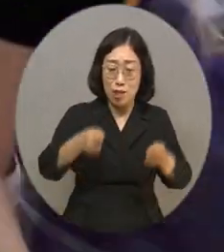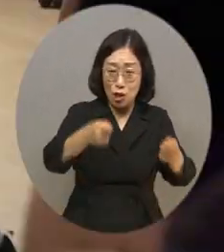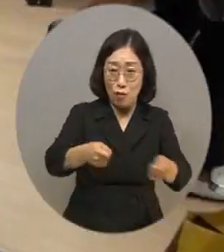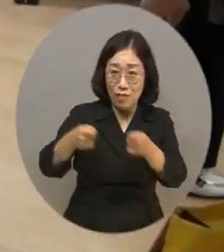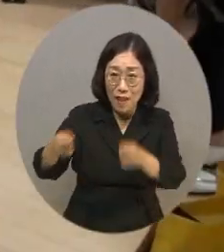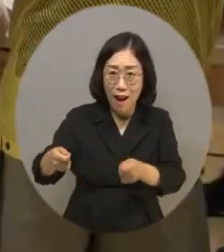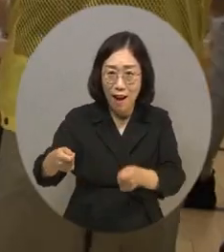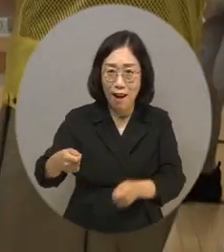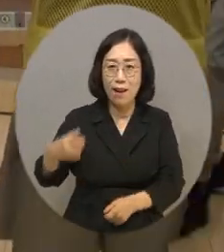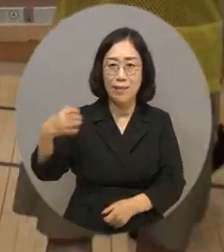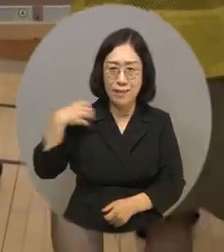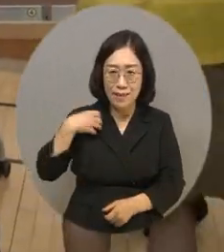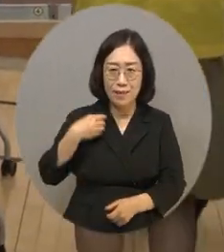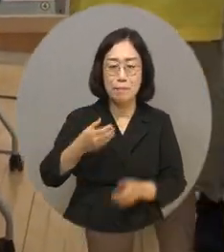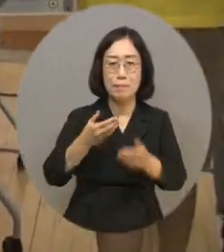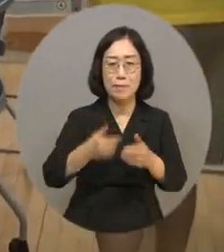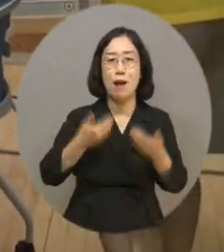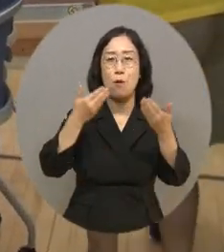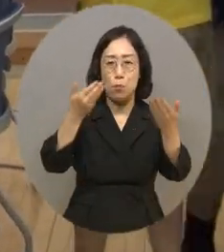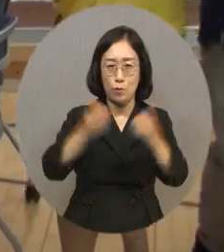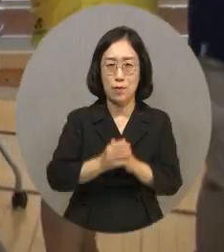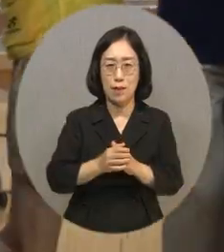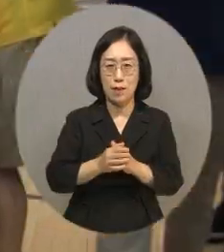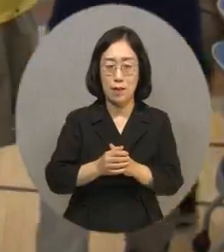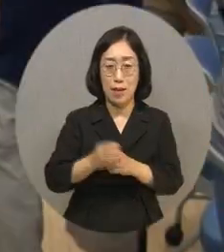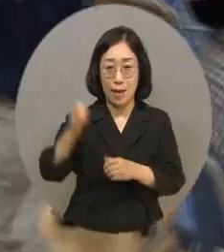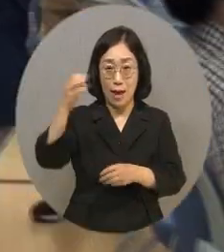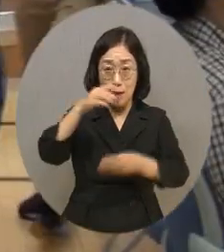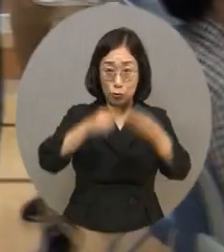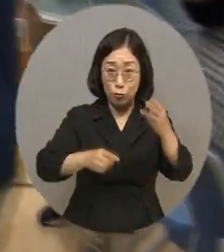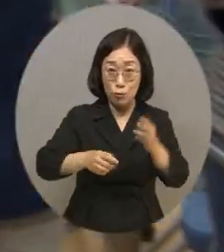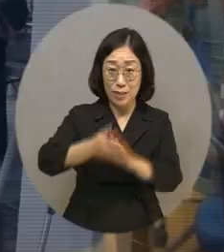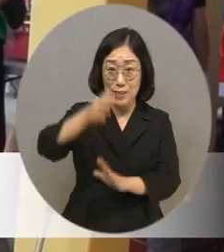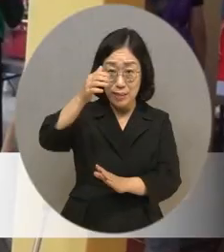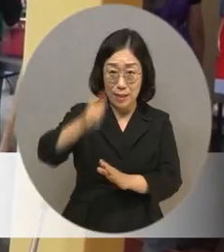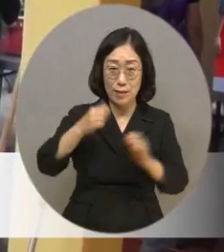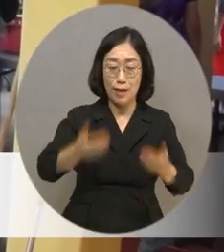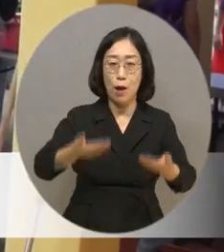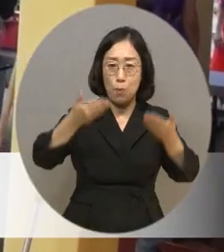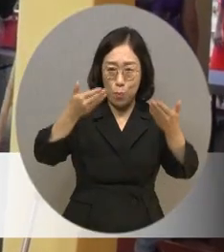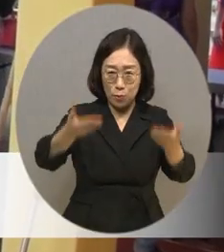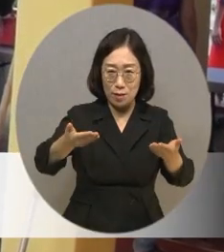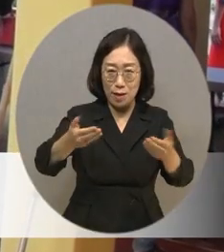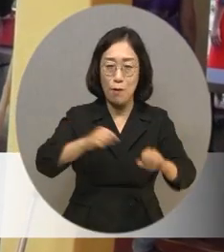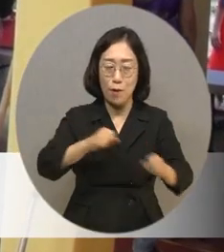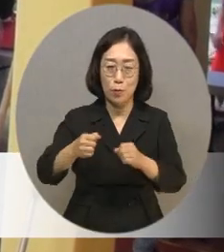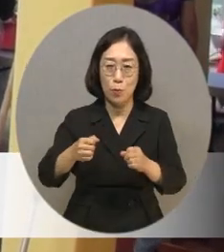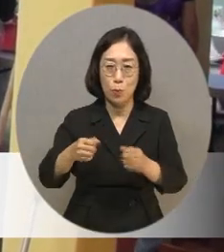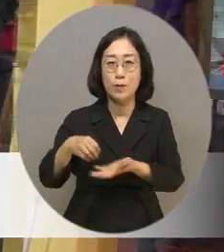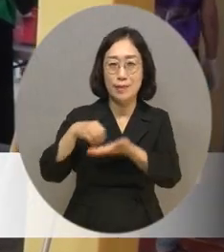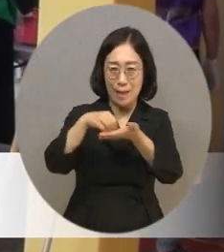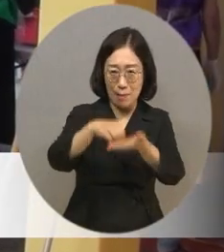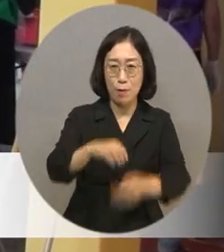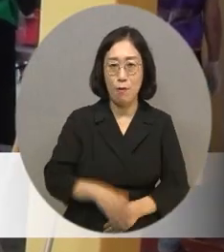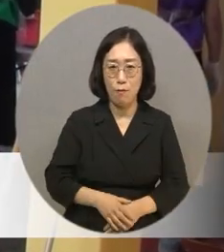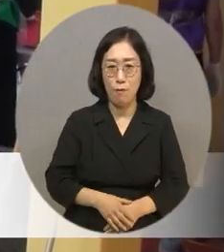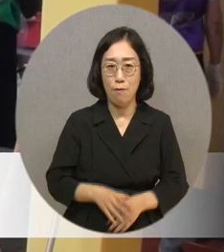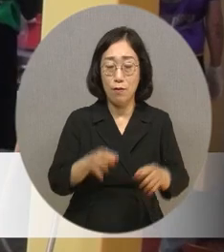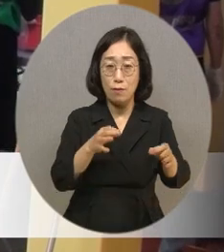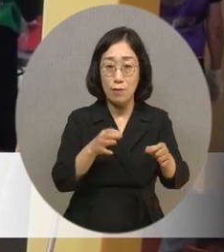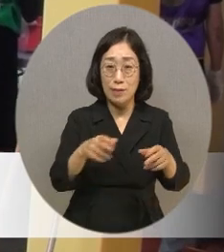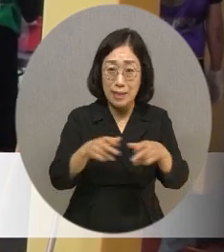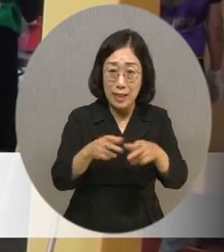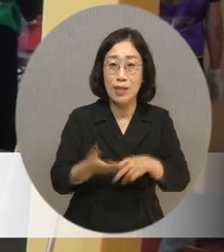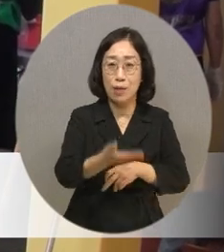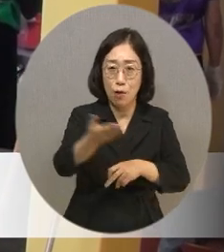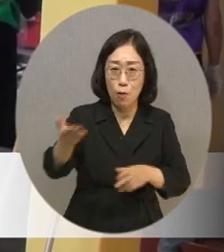그들의 몫입니다 강수현 양주 시장도 오늘은 배달 봉사를 맡았습니다 양주에 거주하는 우리 장애인들을 위해서 좋은 해서 너무